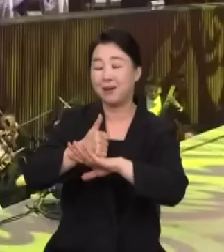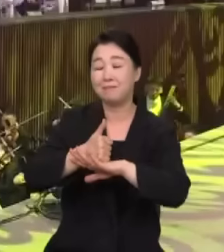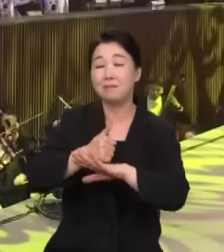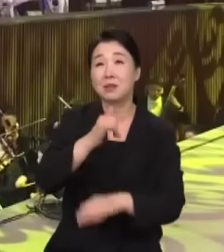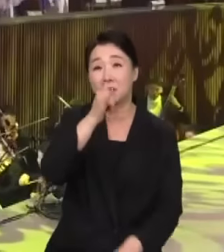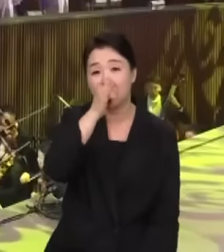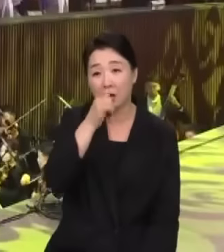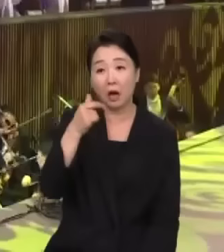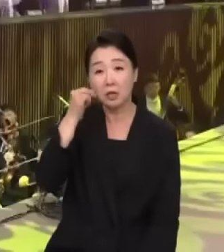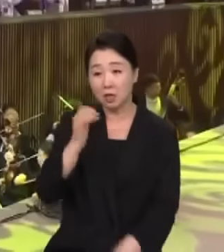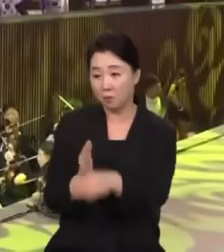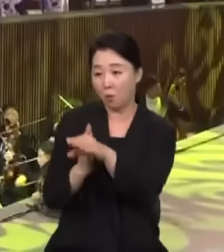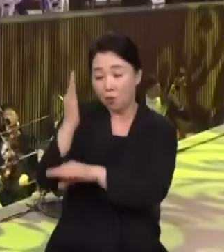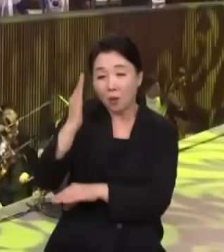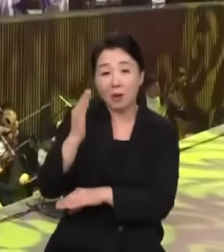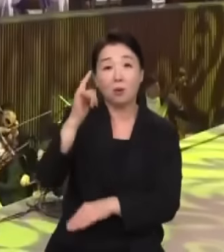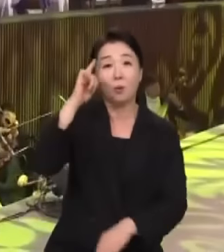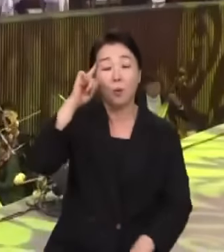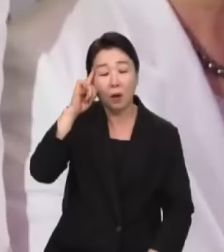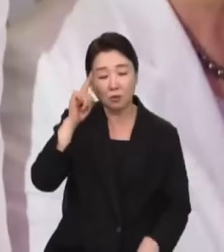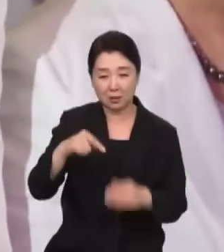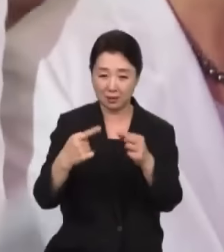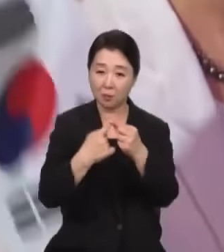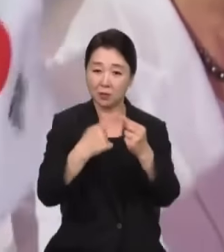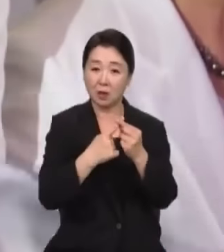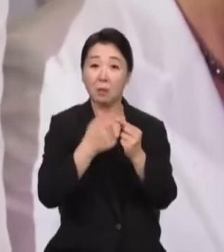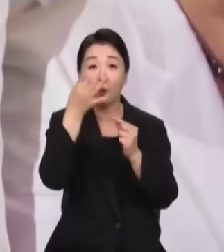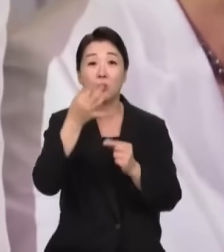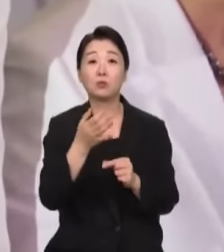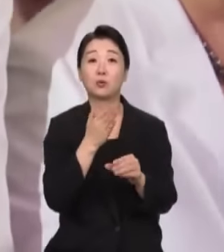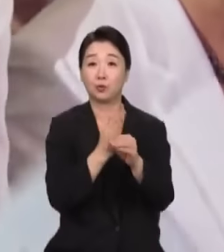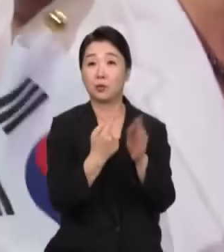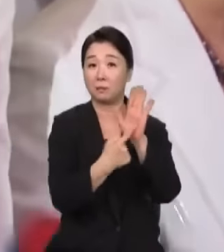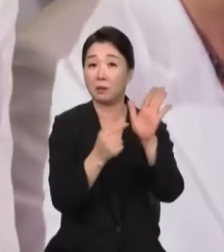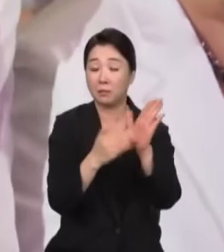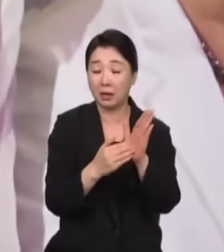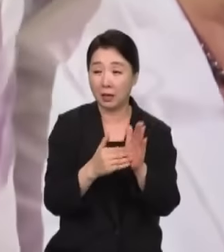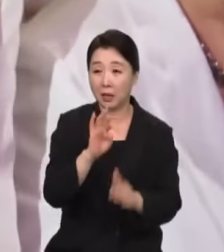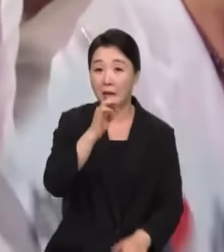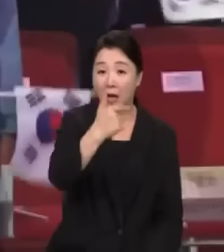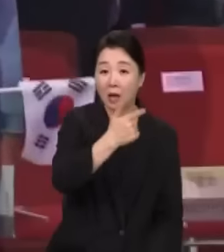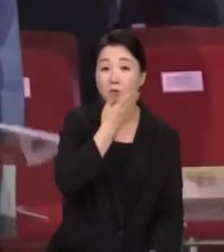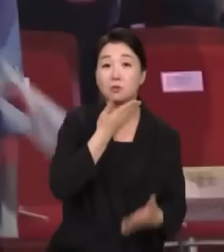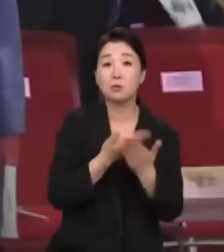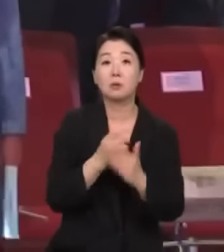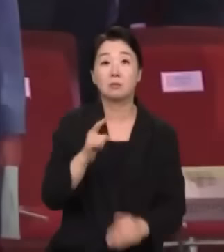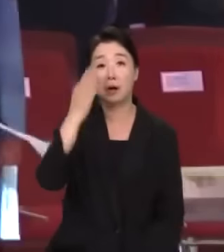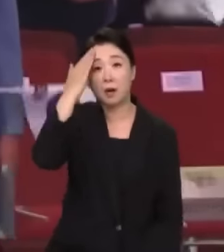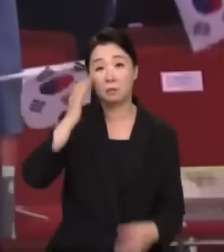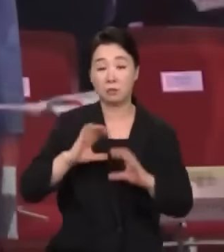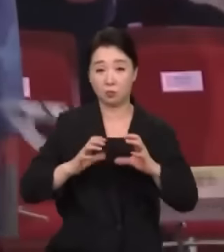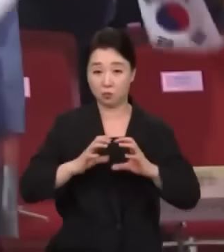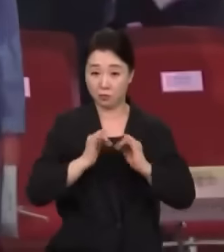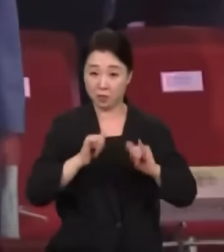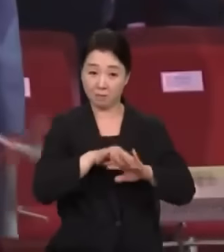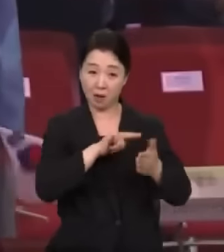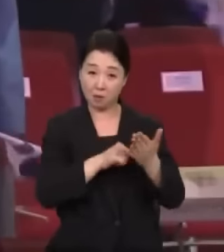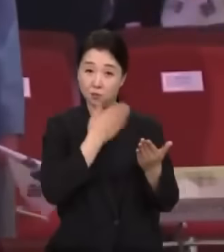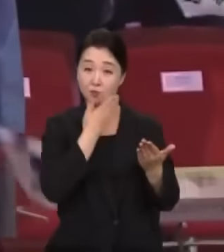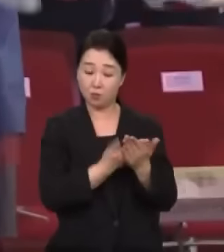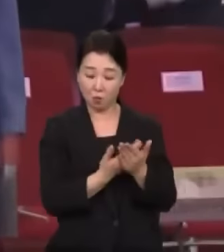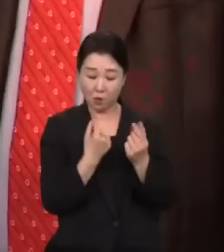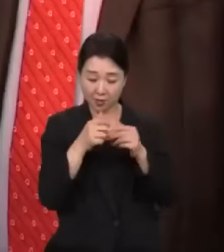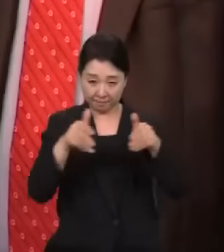일본을 뛰어넘는 극일을 보여주고 있다고 말했습니다. 한동훈 대표는 중요한 건 대한민국 국민의 마음이라며